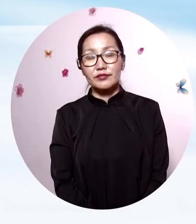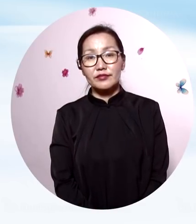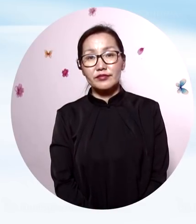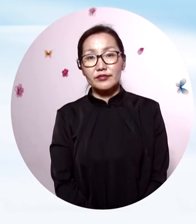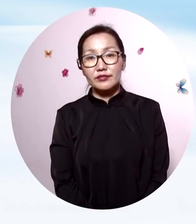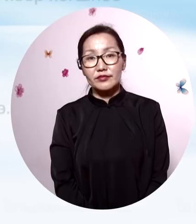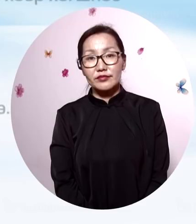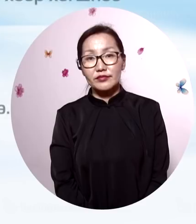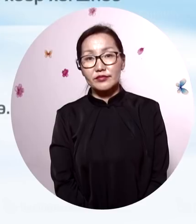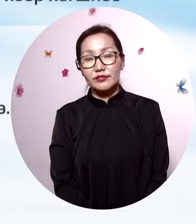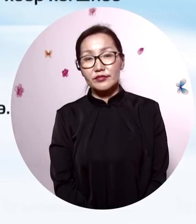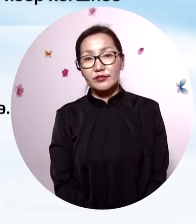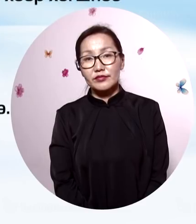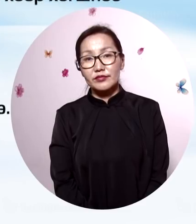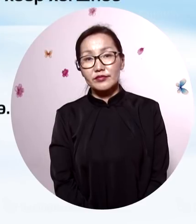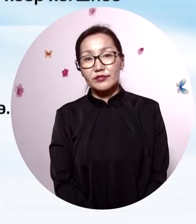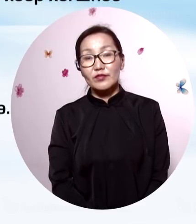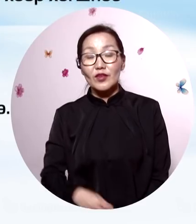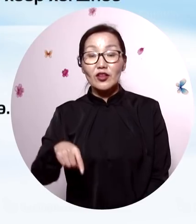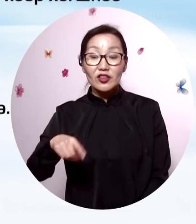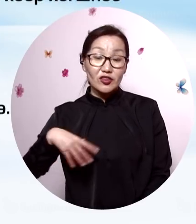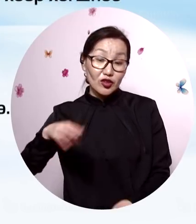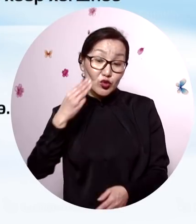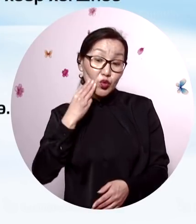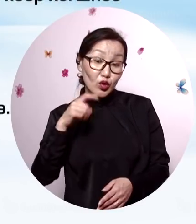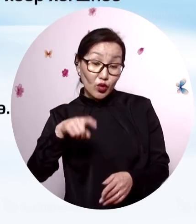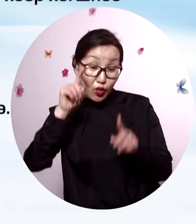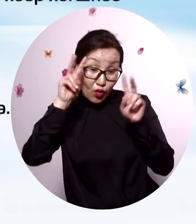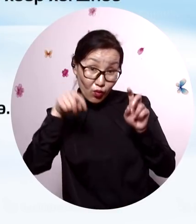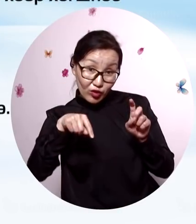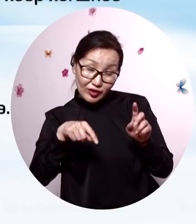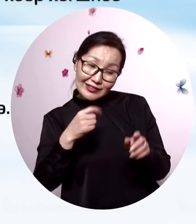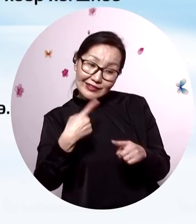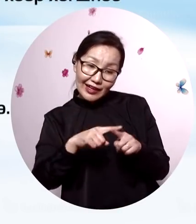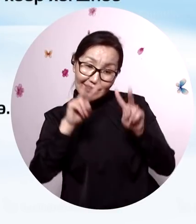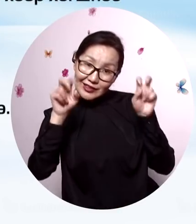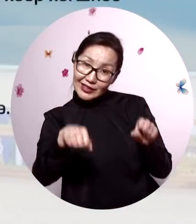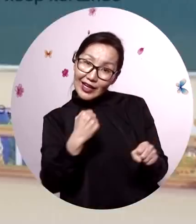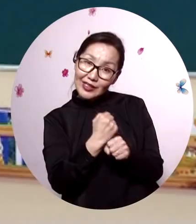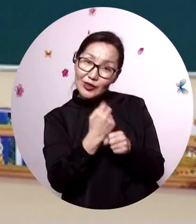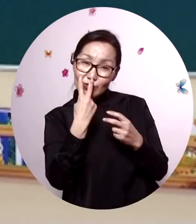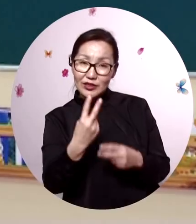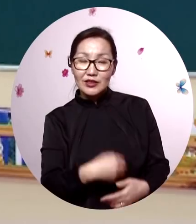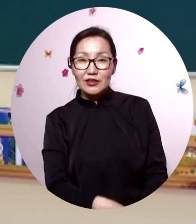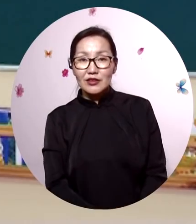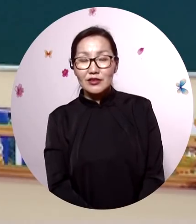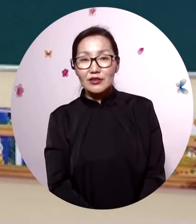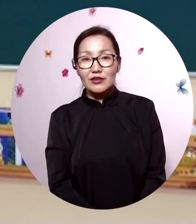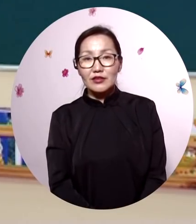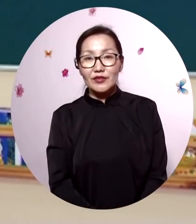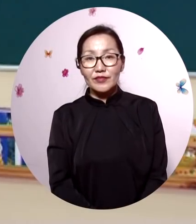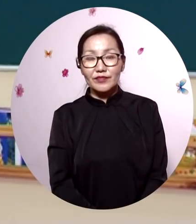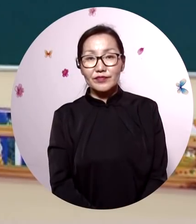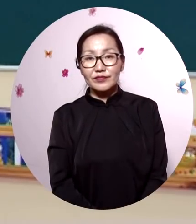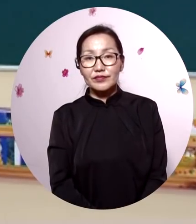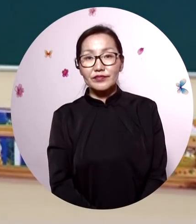За, эргээ цөмөрөө шуналт хөвгөн ихтэрээ ажиллая. За, өнөөдрийн манд дараалал их өгүүлбэрээс хил зүгийг олох